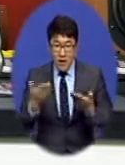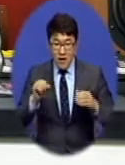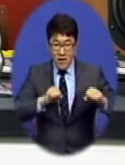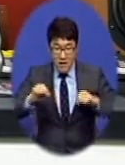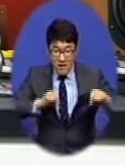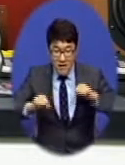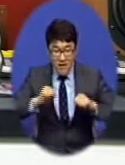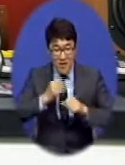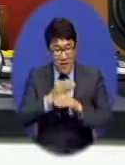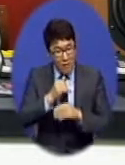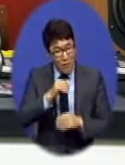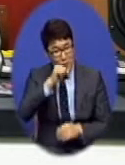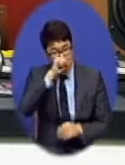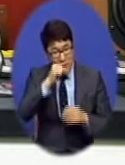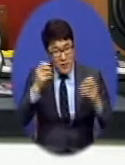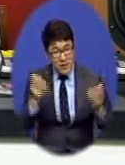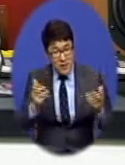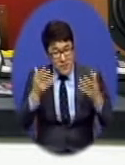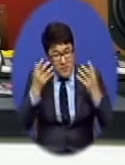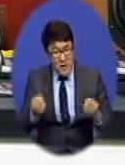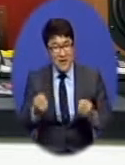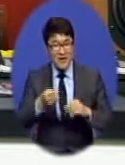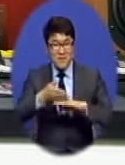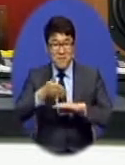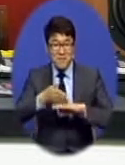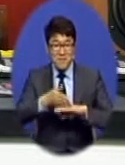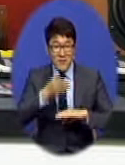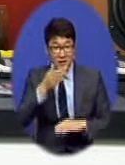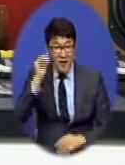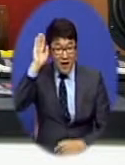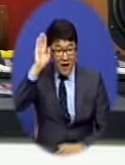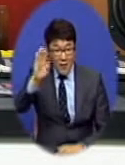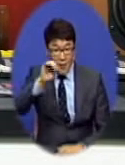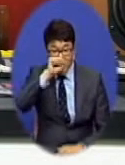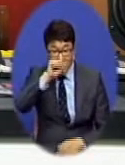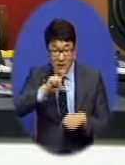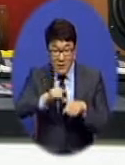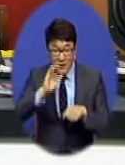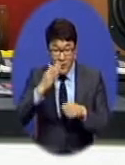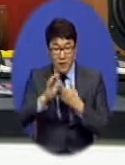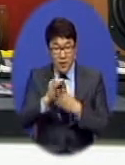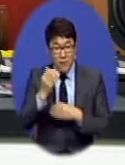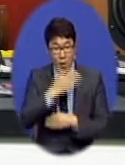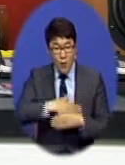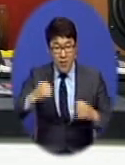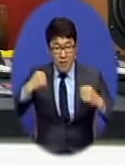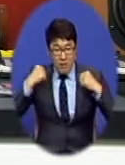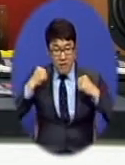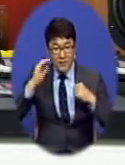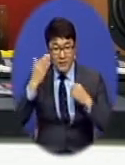다녔습니다. 아이고, 좋은 일 해주셔서 감사합니다. 네, 어떻게 앞으로도 기회가 되거나 만약에 몸이 좀 건강해지시면